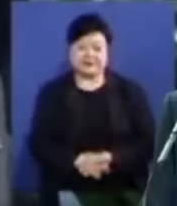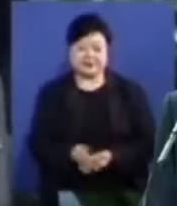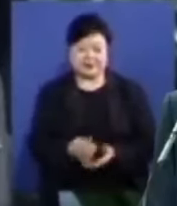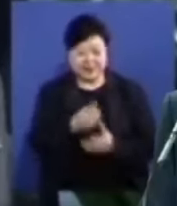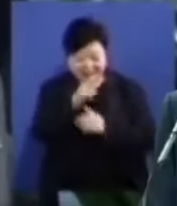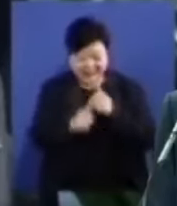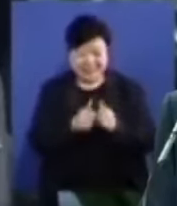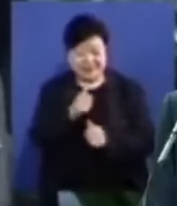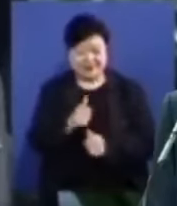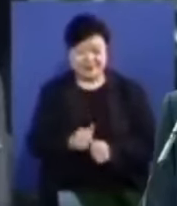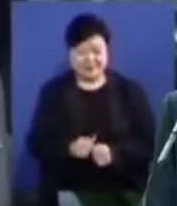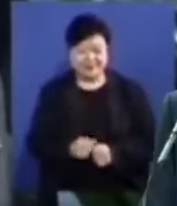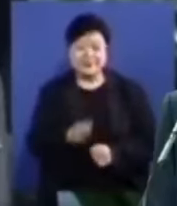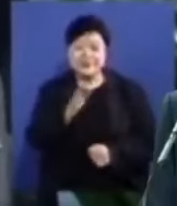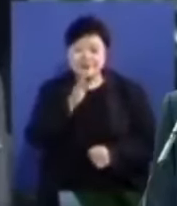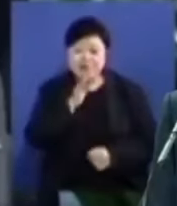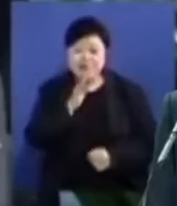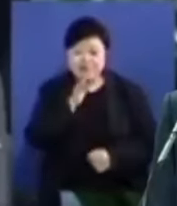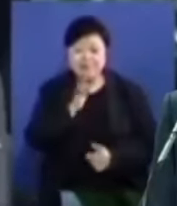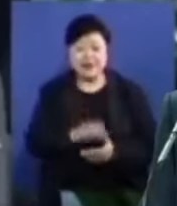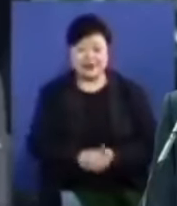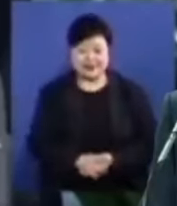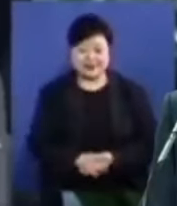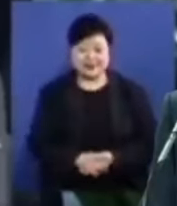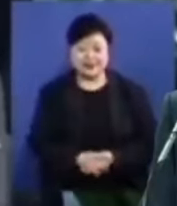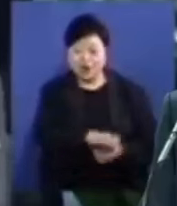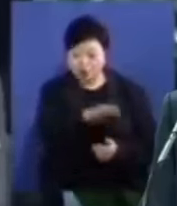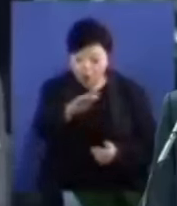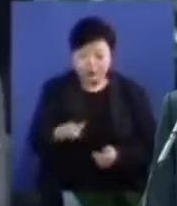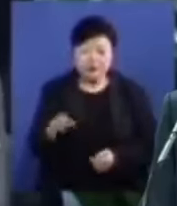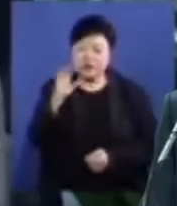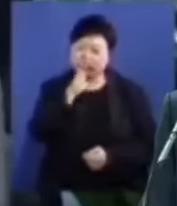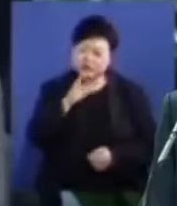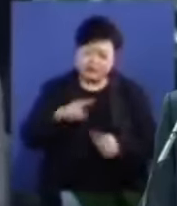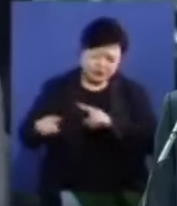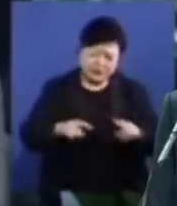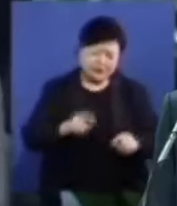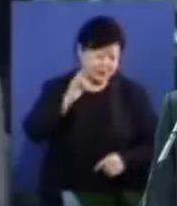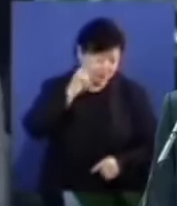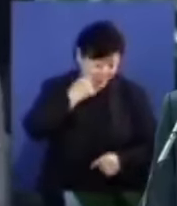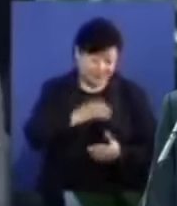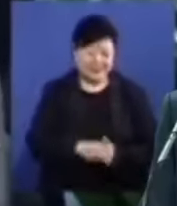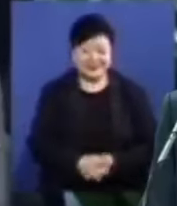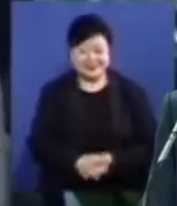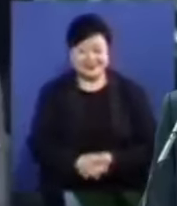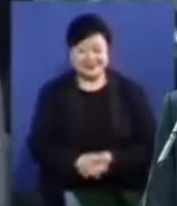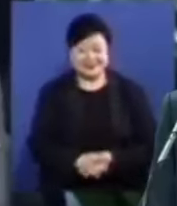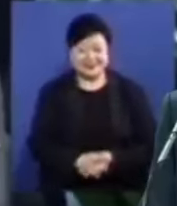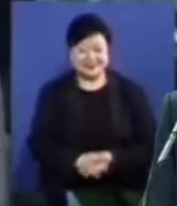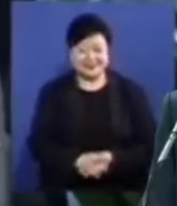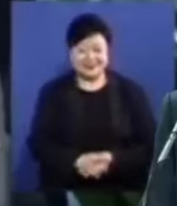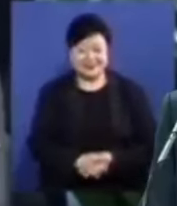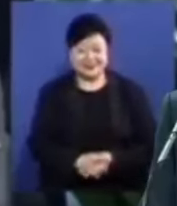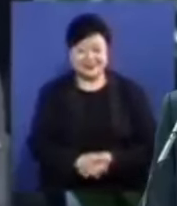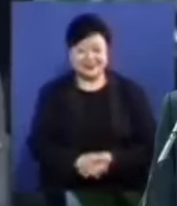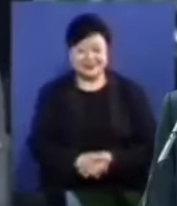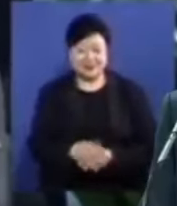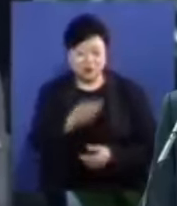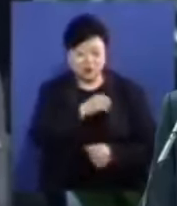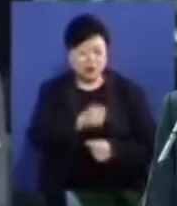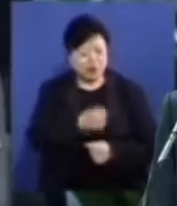그러므로 하나님도 정말 참 우리를 다스리기 힘드실 것입니다. 좀 잘되게